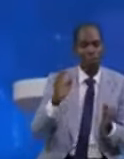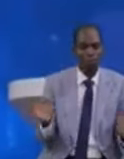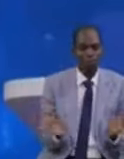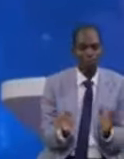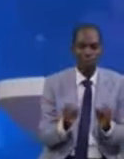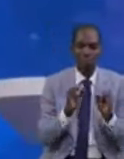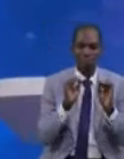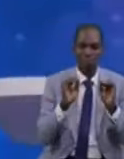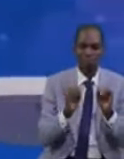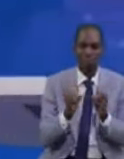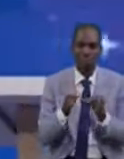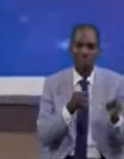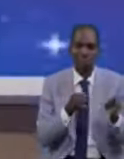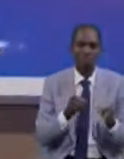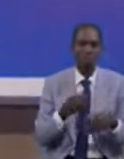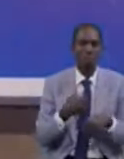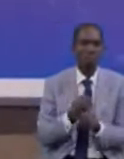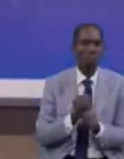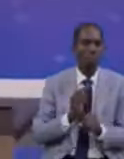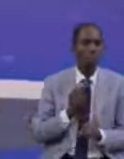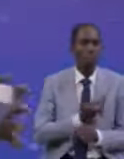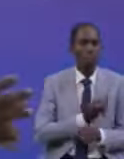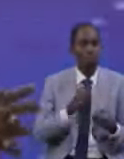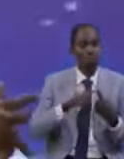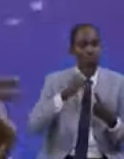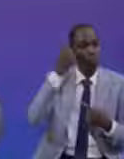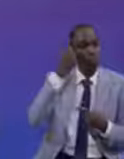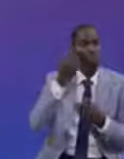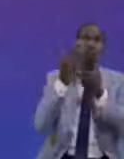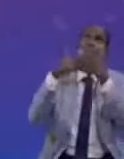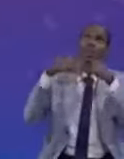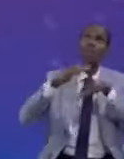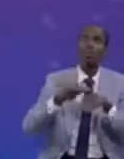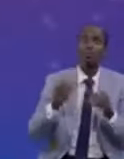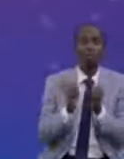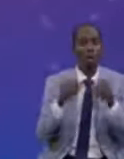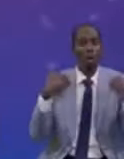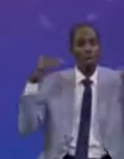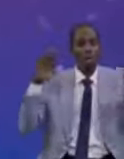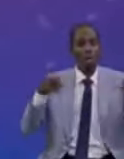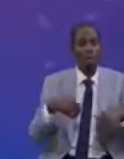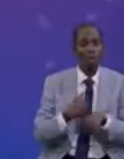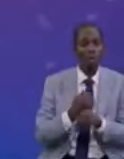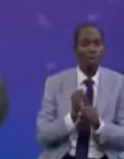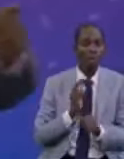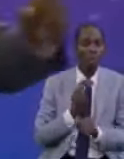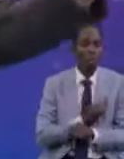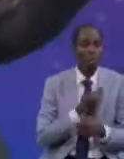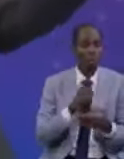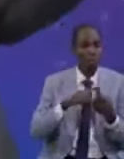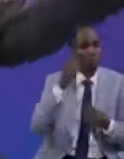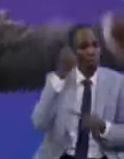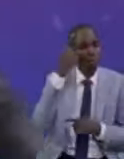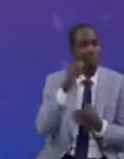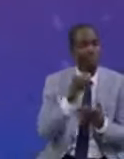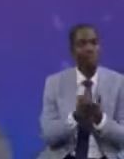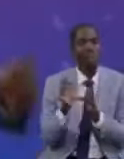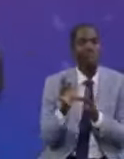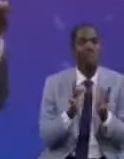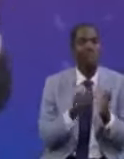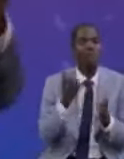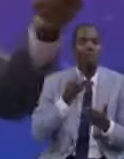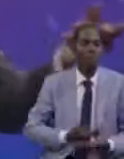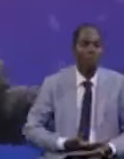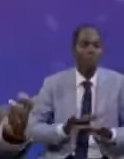veut que nous comprenons le ciel veut que nous comprenons que Jésus est né de la Vierge Marie